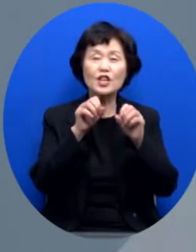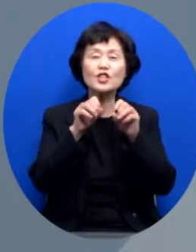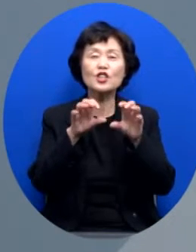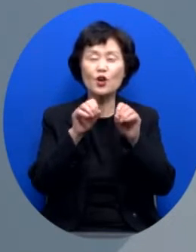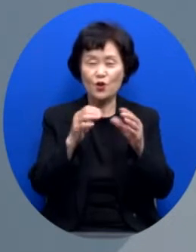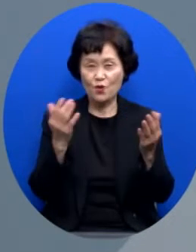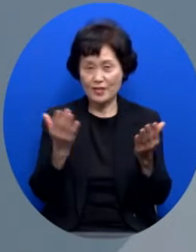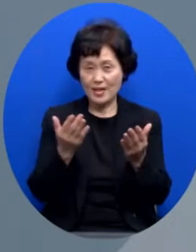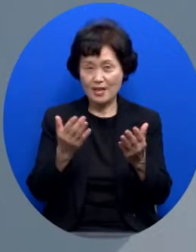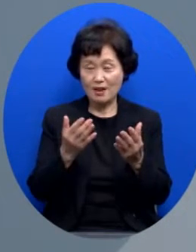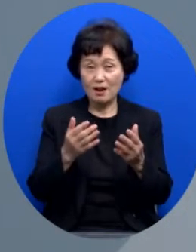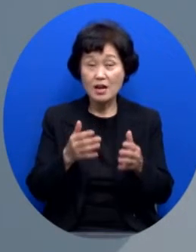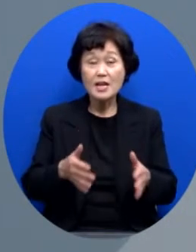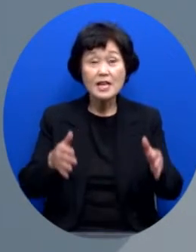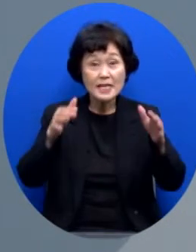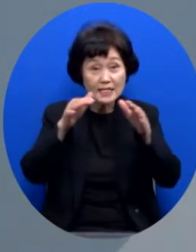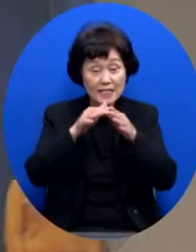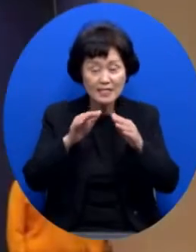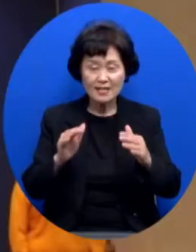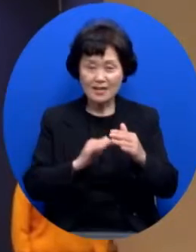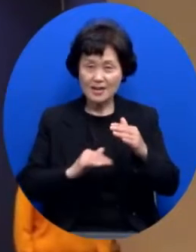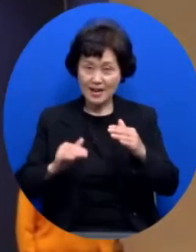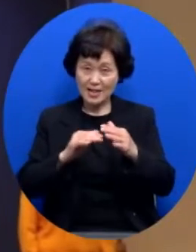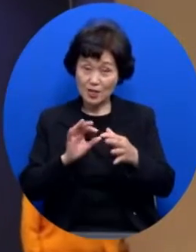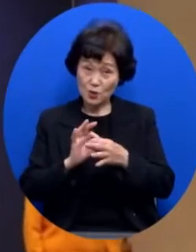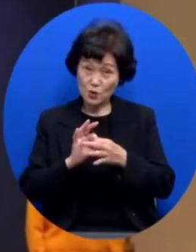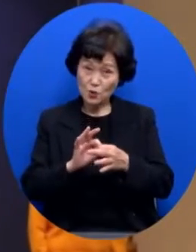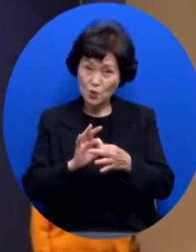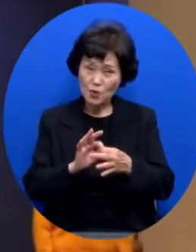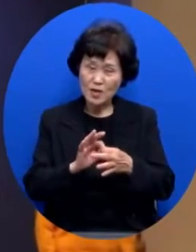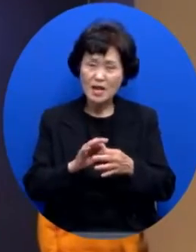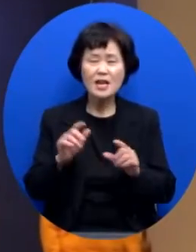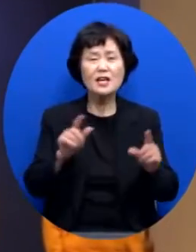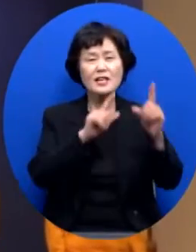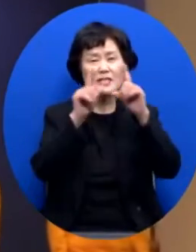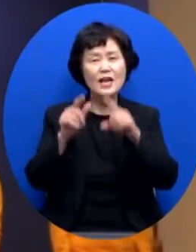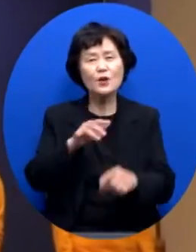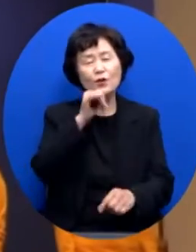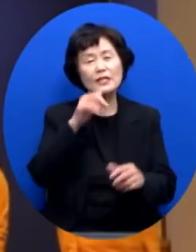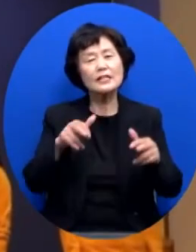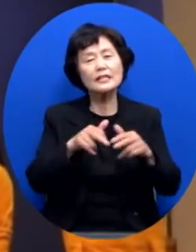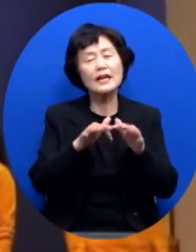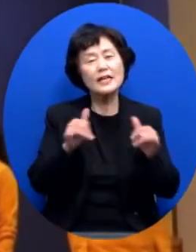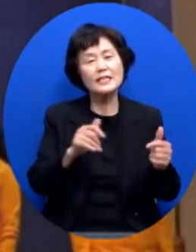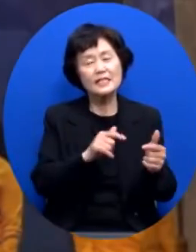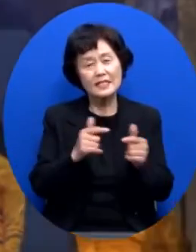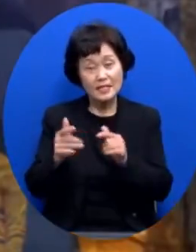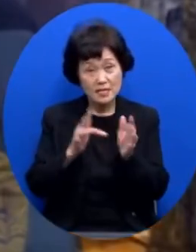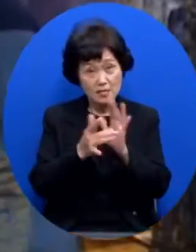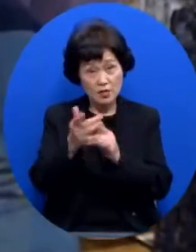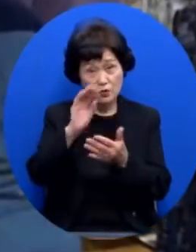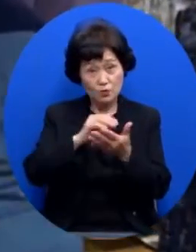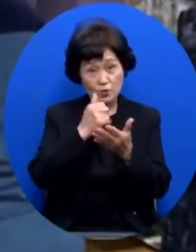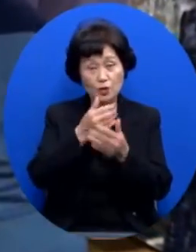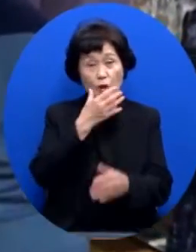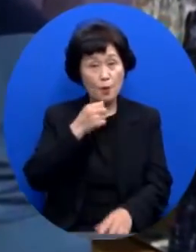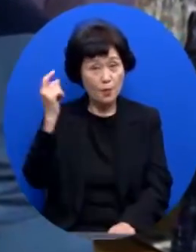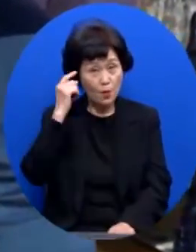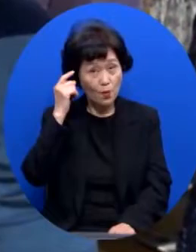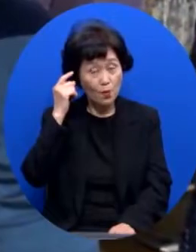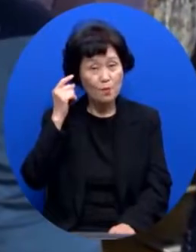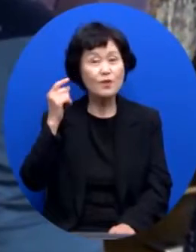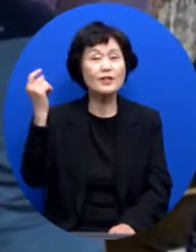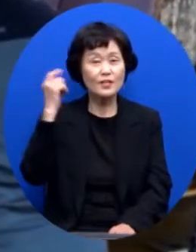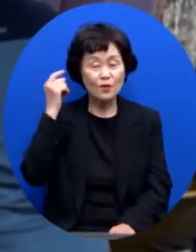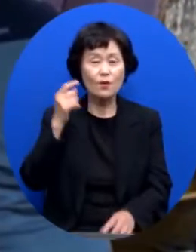사역인데요. 시설이나 가정에서 살고 있는 장애인분들이 예수 그리스도의 복음을 듣고 함께